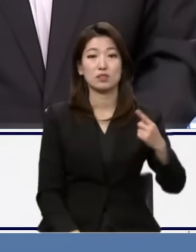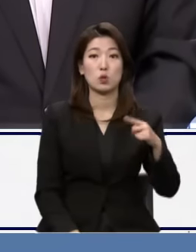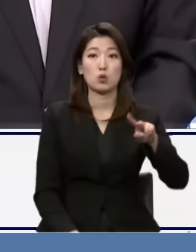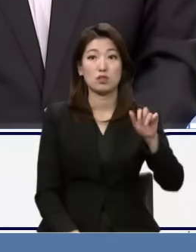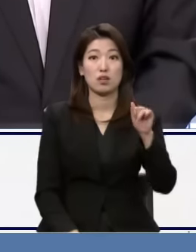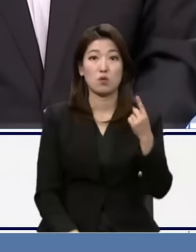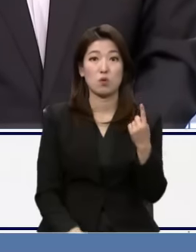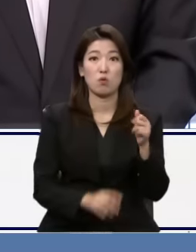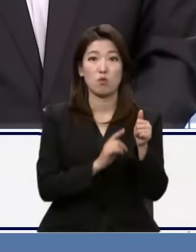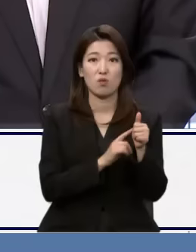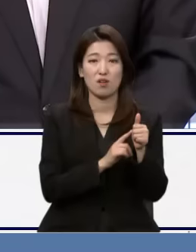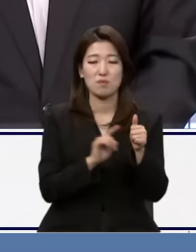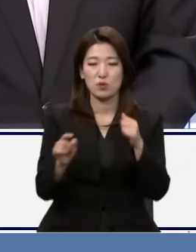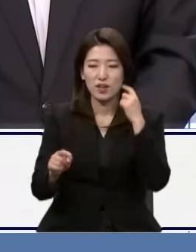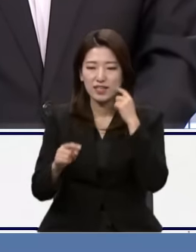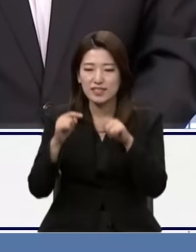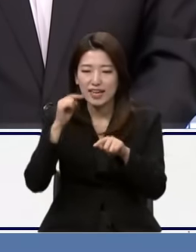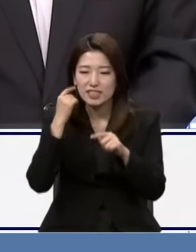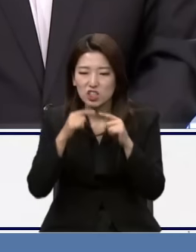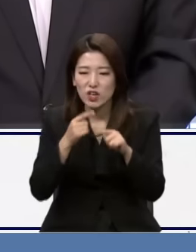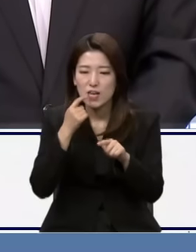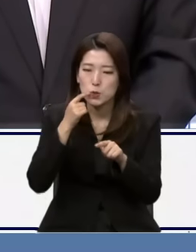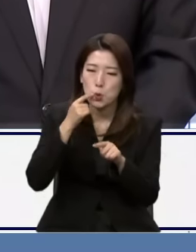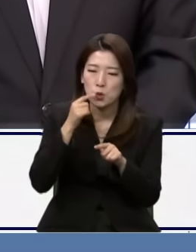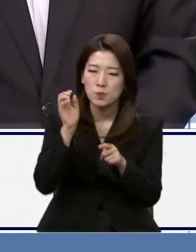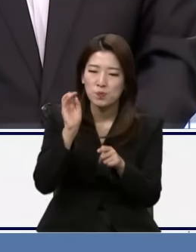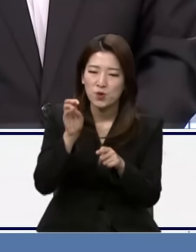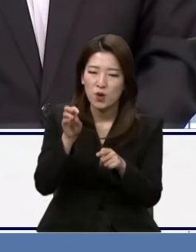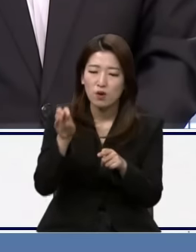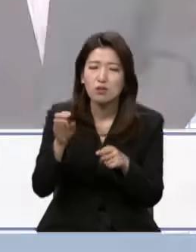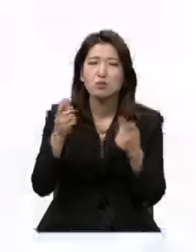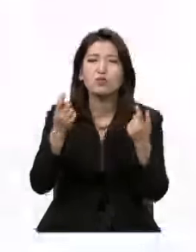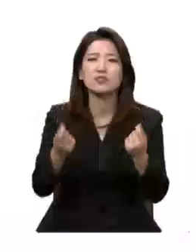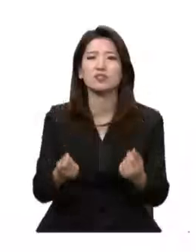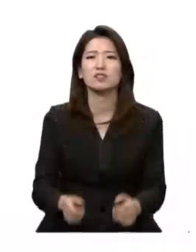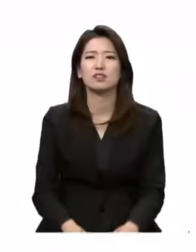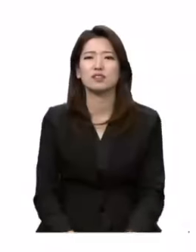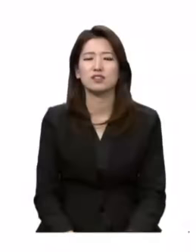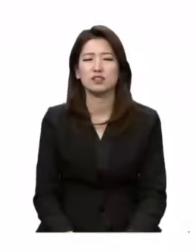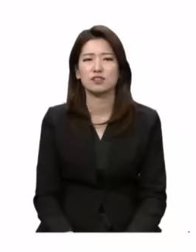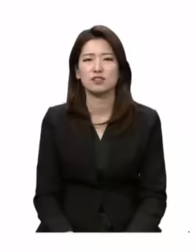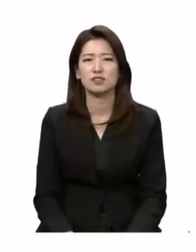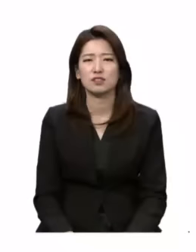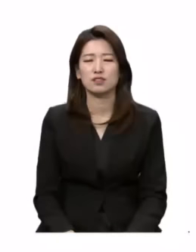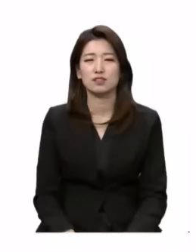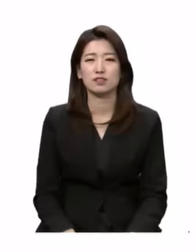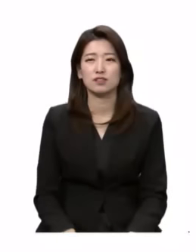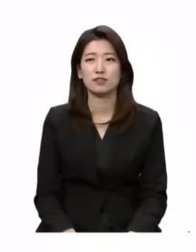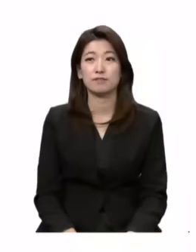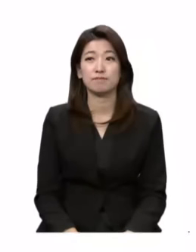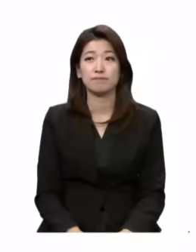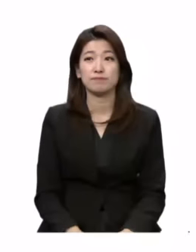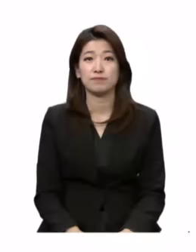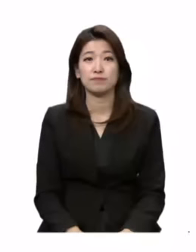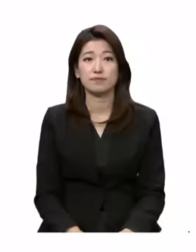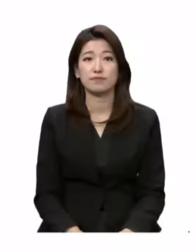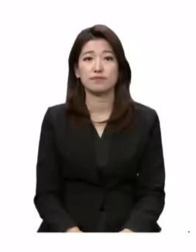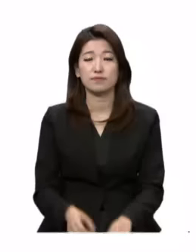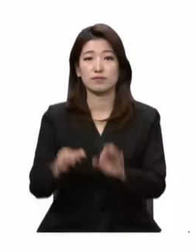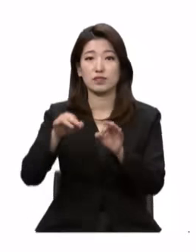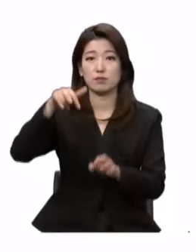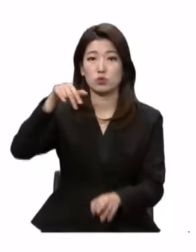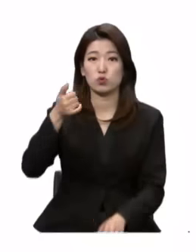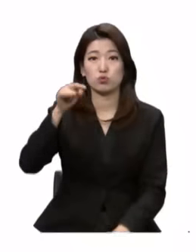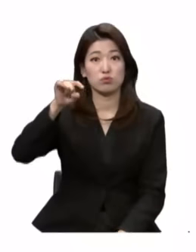어제 또 상처에 소금까지 뿌렸어요 근데 당에서 사과를 공고했다 근데 제가 그 김준혁 후보의 사과문을 다 읽어